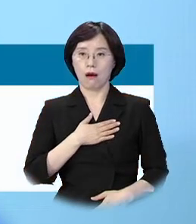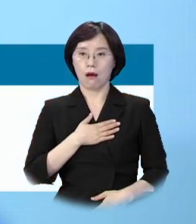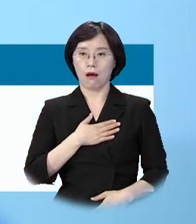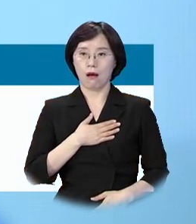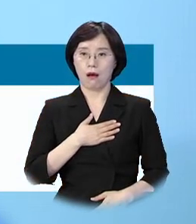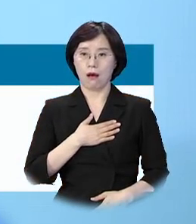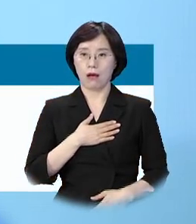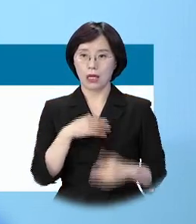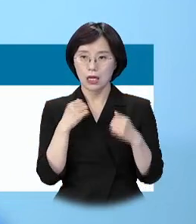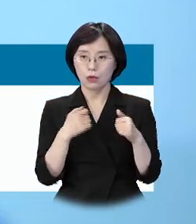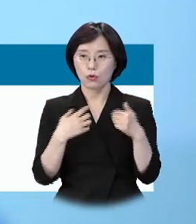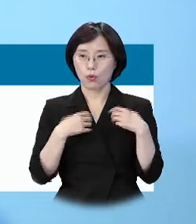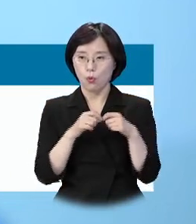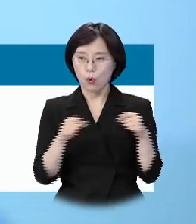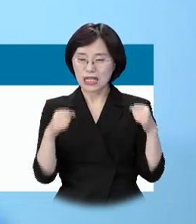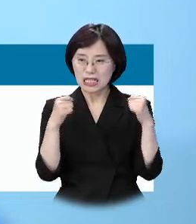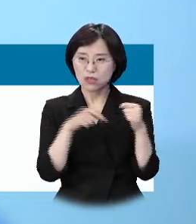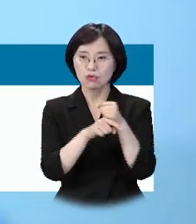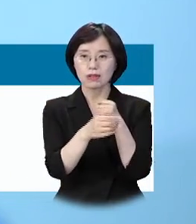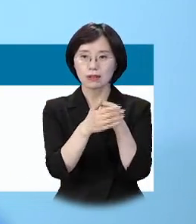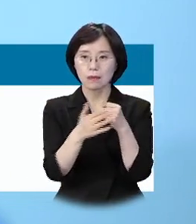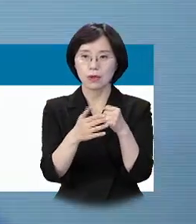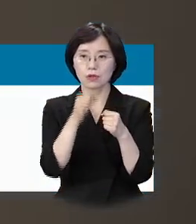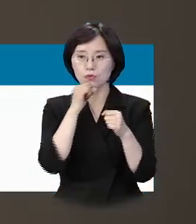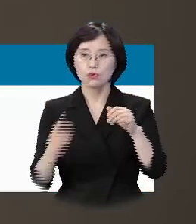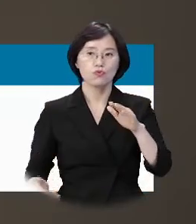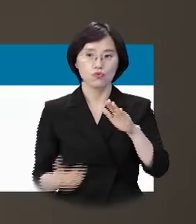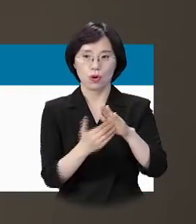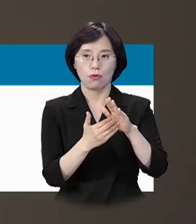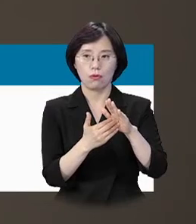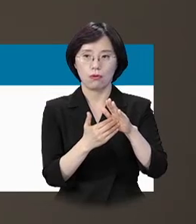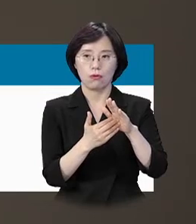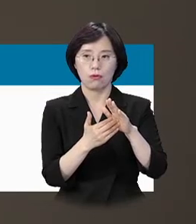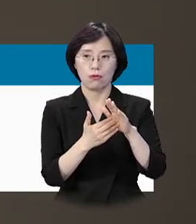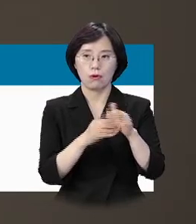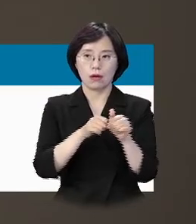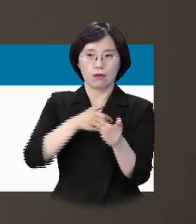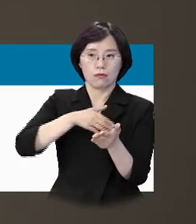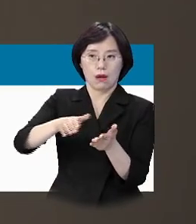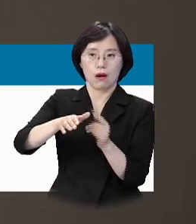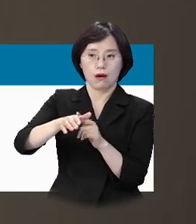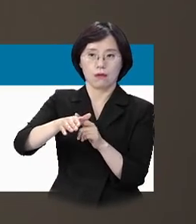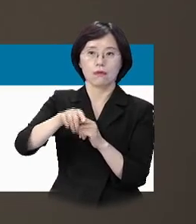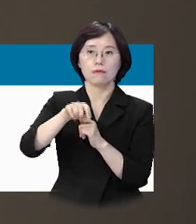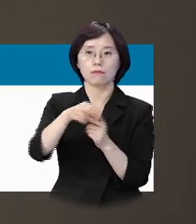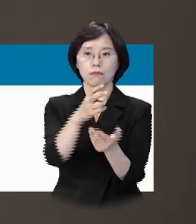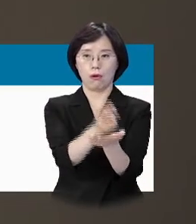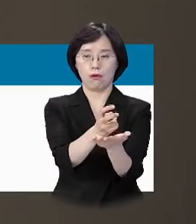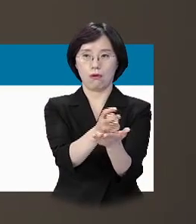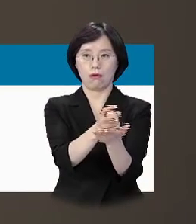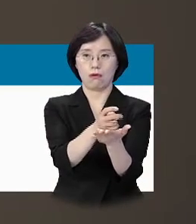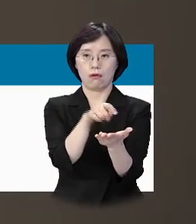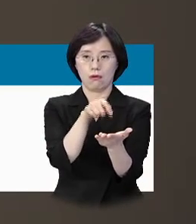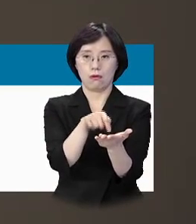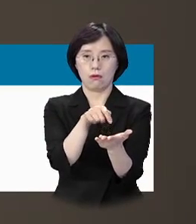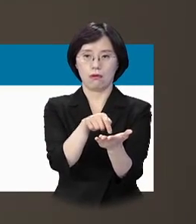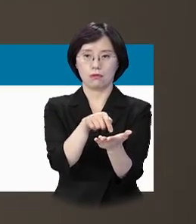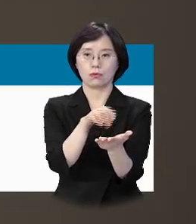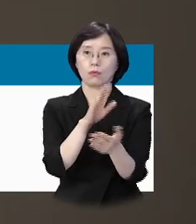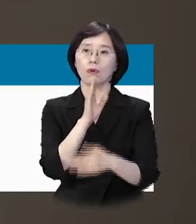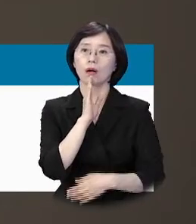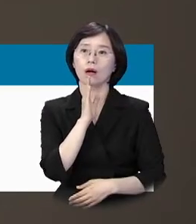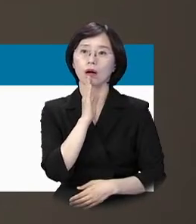이 교육청에 오래 있어 왔다는 이유만으로 최고 점수를 만들어서 강제 퇴출하고 만든 이 정책이